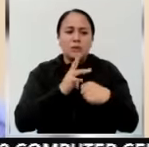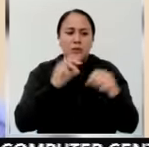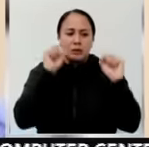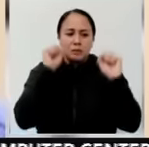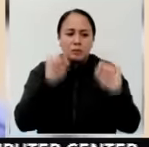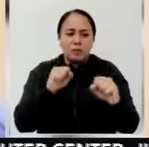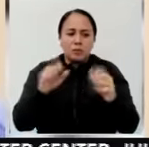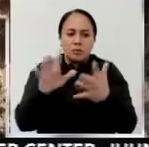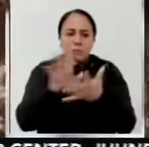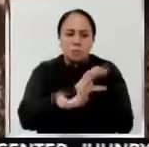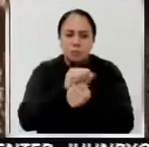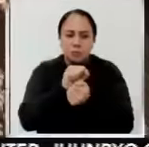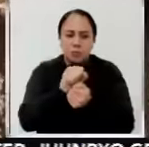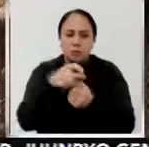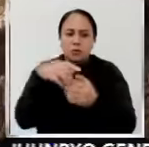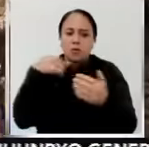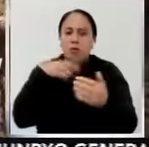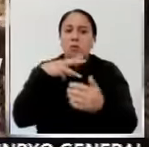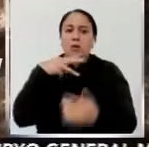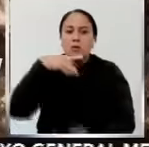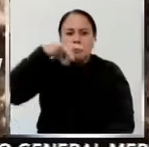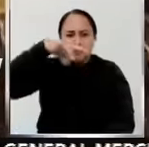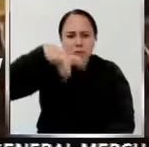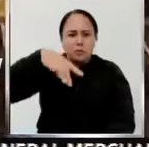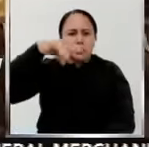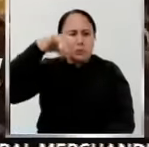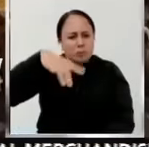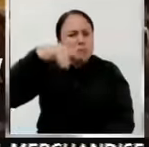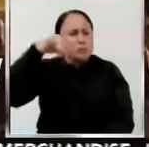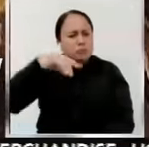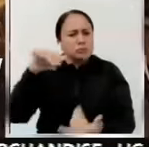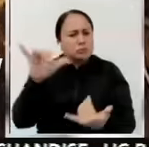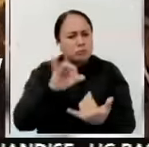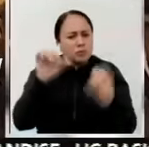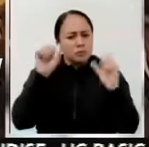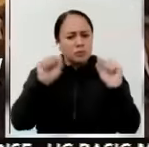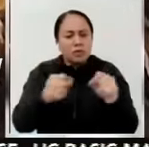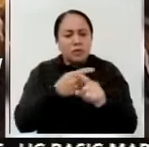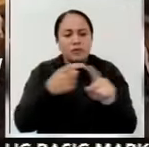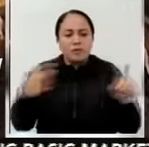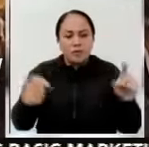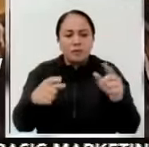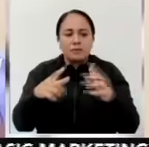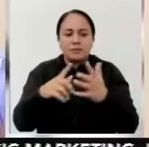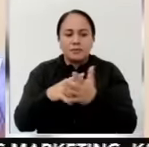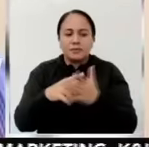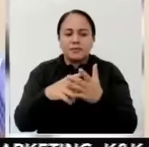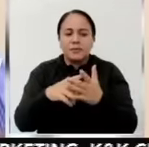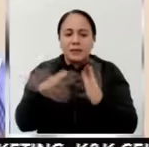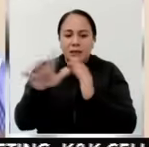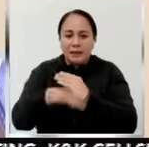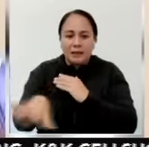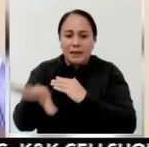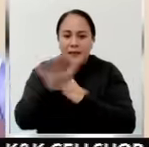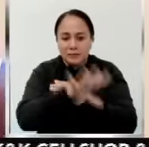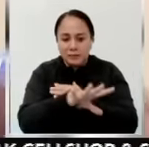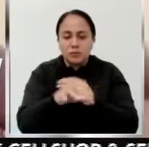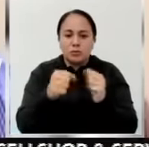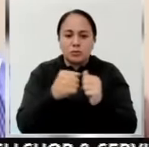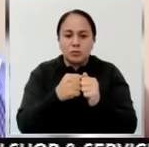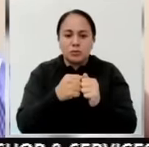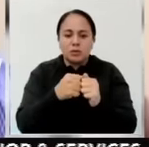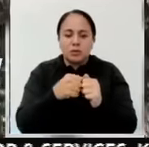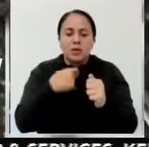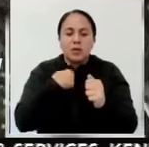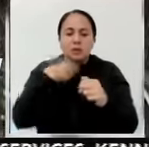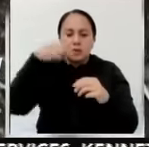at lumabas po yung water. Pero posible din daw na galing ito sa lupa. Drip lang po yung water doon sa soil, excavate yung soil and then